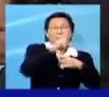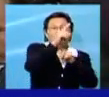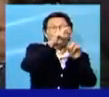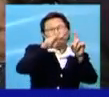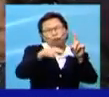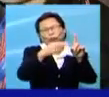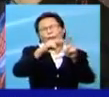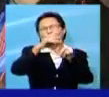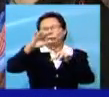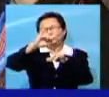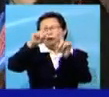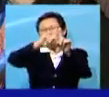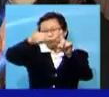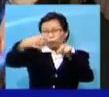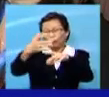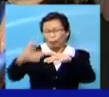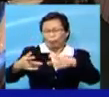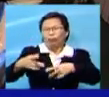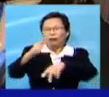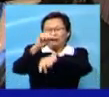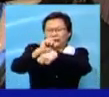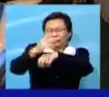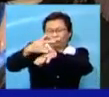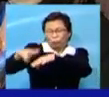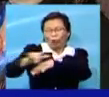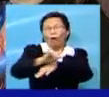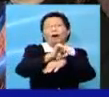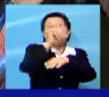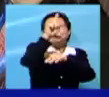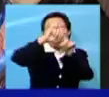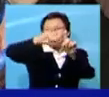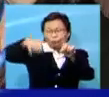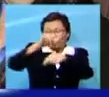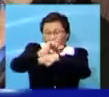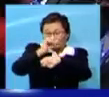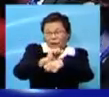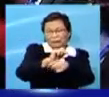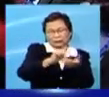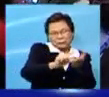1 juta daripadanya adalah pekerjaan berpendapatan tinggi.